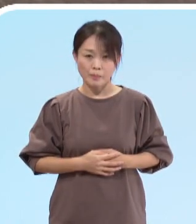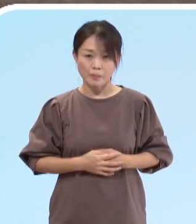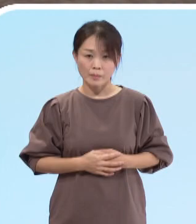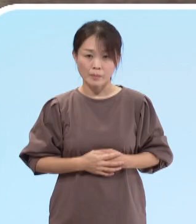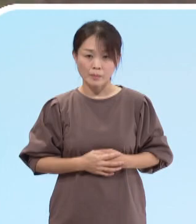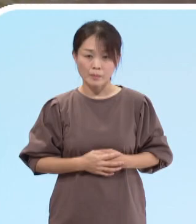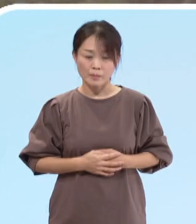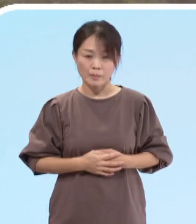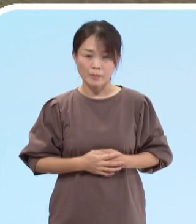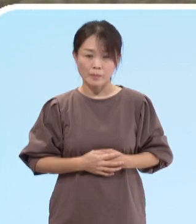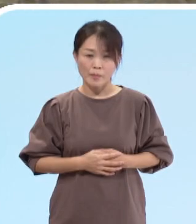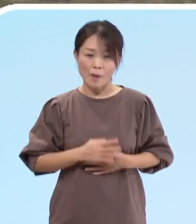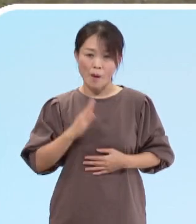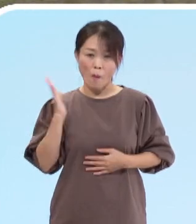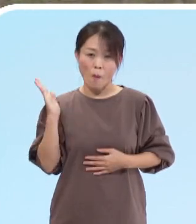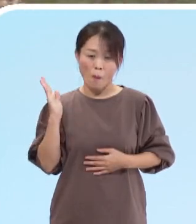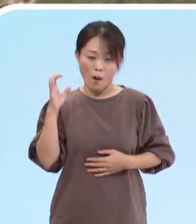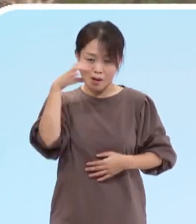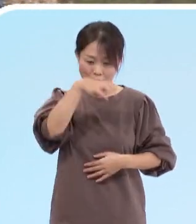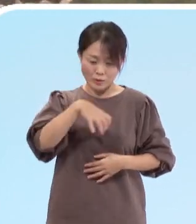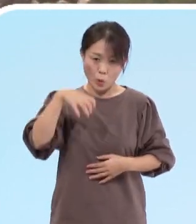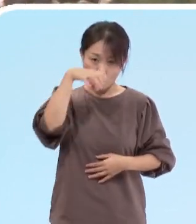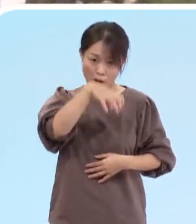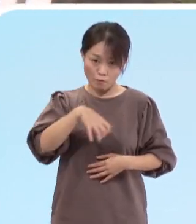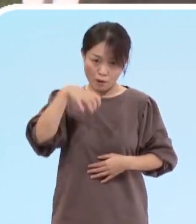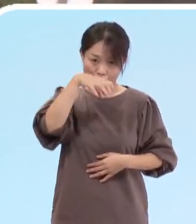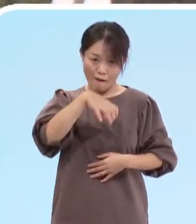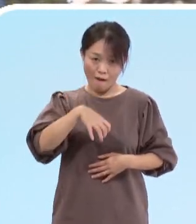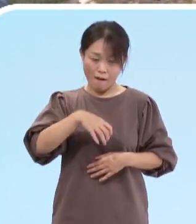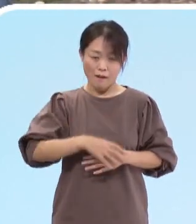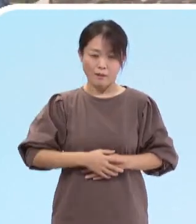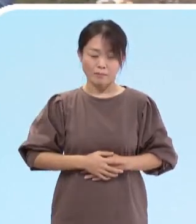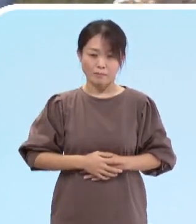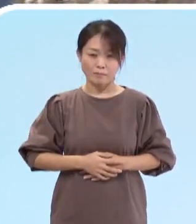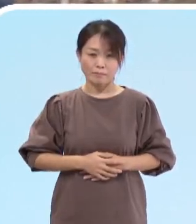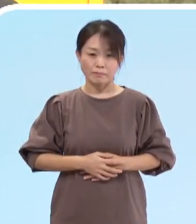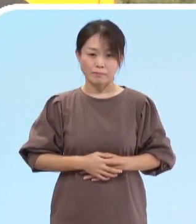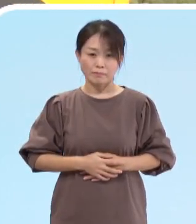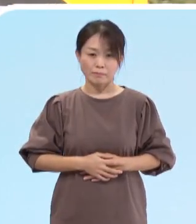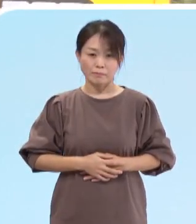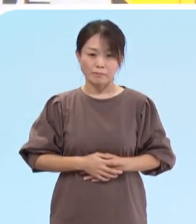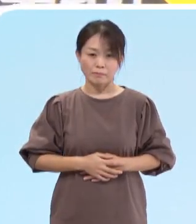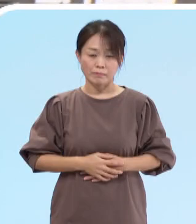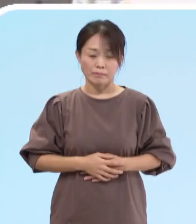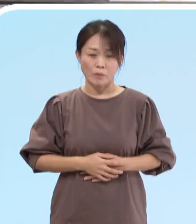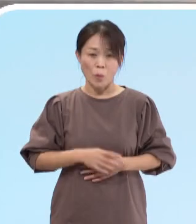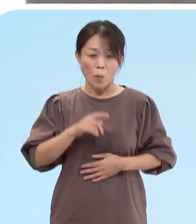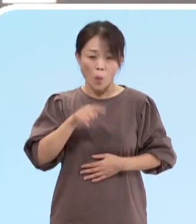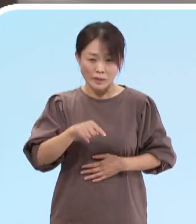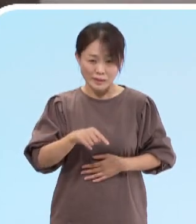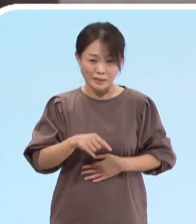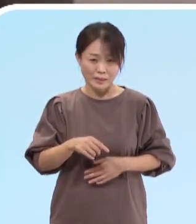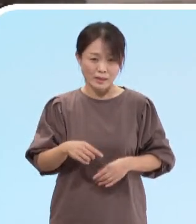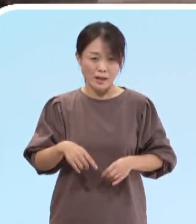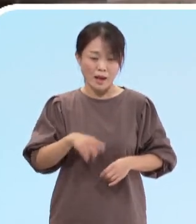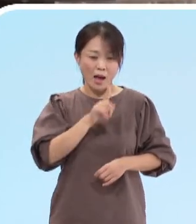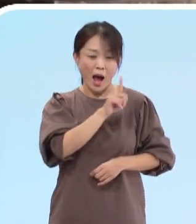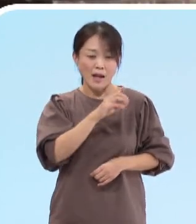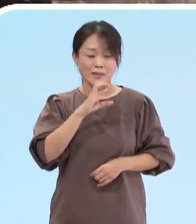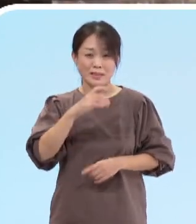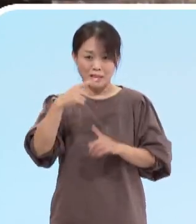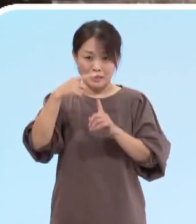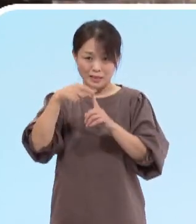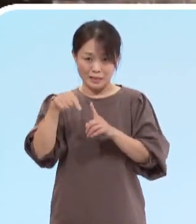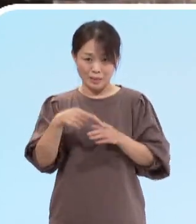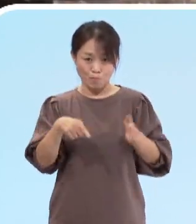まず案内されたのは建設現場には欠かせないショベルカー。この建設機械に ICT が